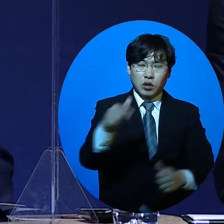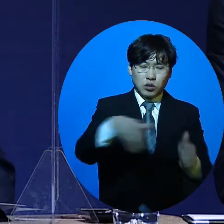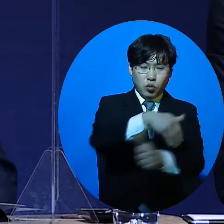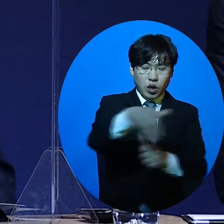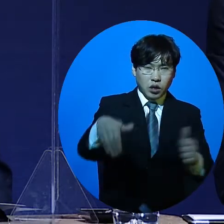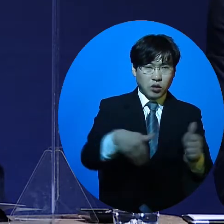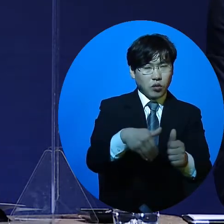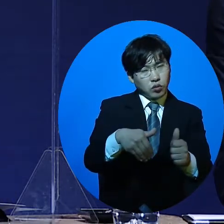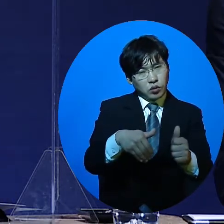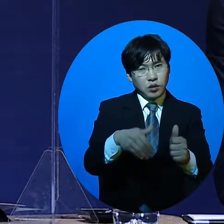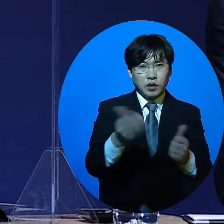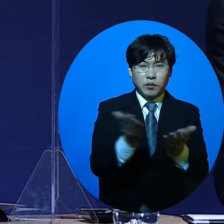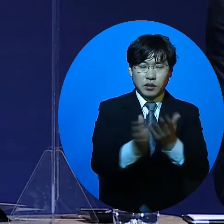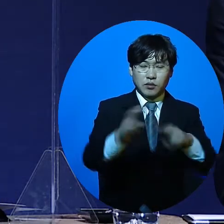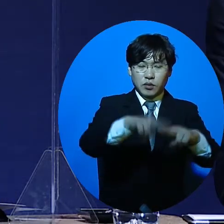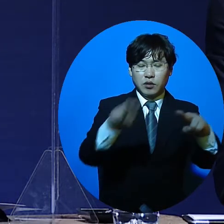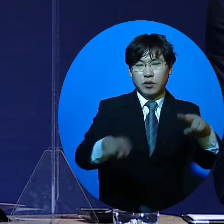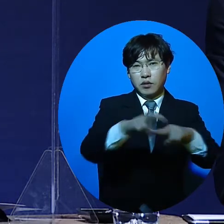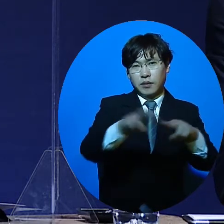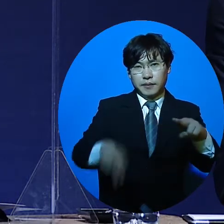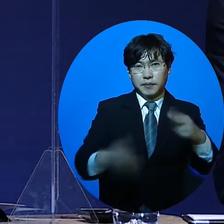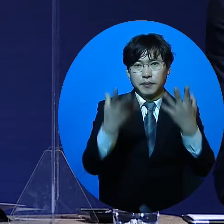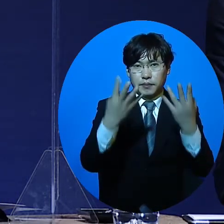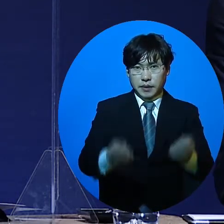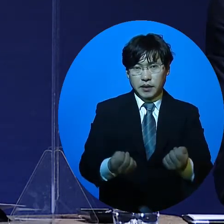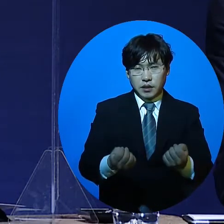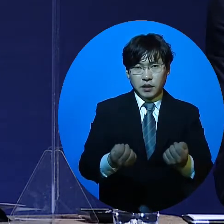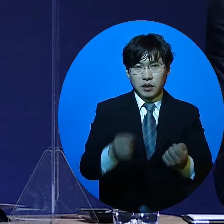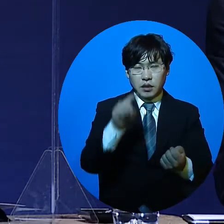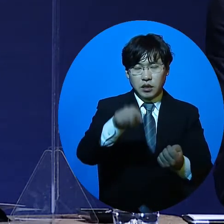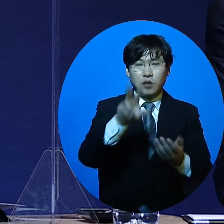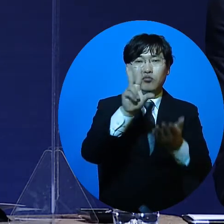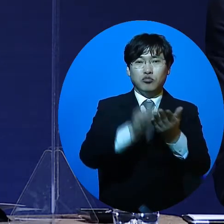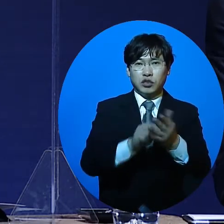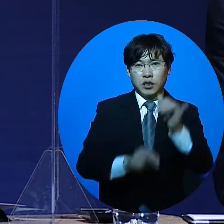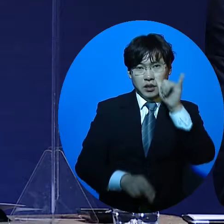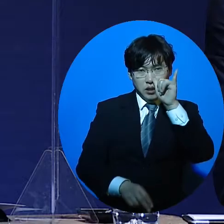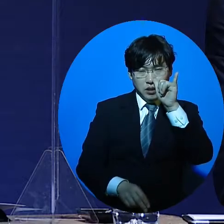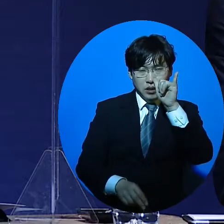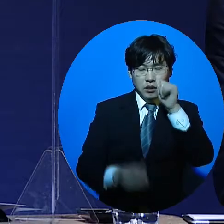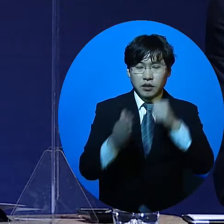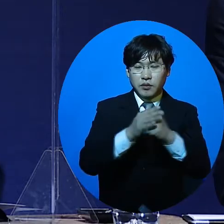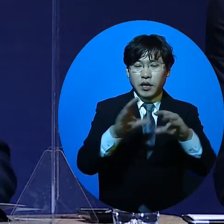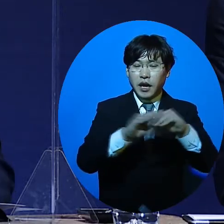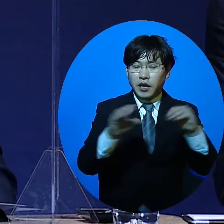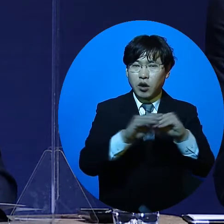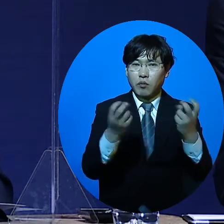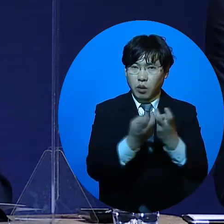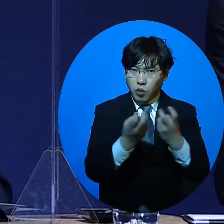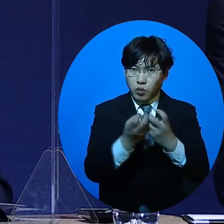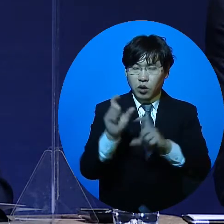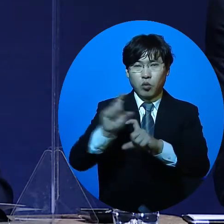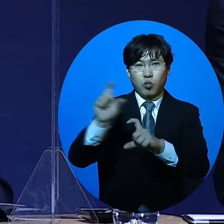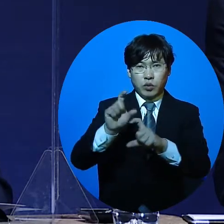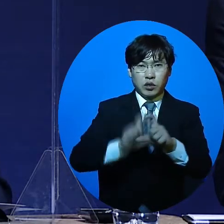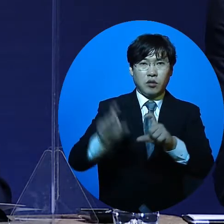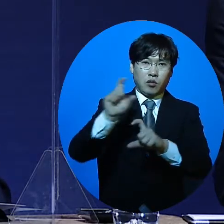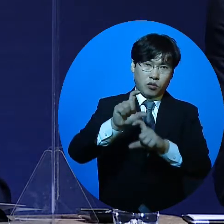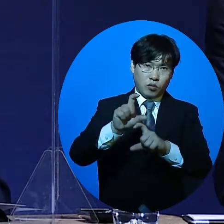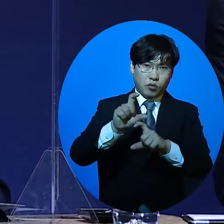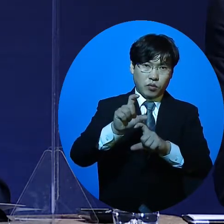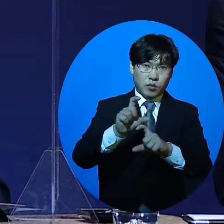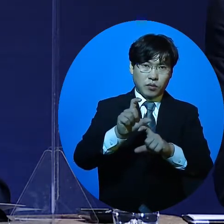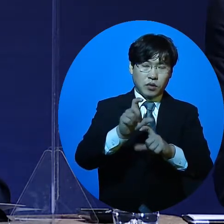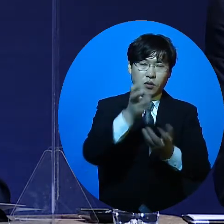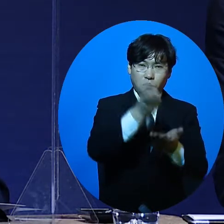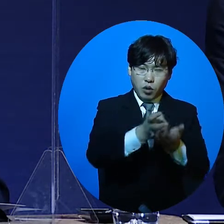환경으로 인한 그 어떤 이직률이 증가되고 있다. 이런 부분에서 우리가 또 여러 가지 좀 고민을 할 필요가 있고, 이를 해결하기 위해서는